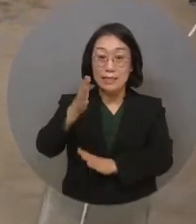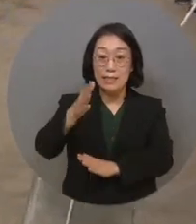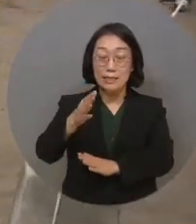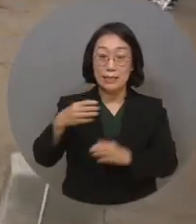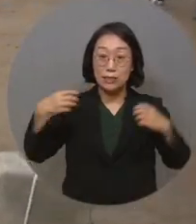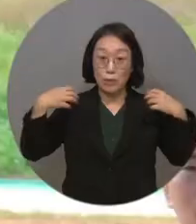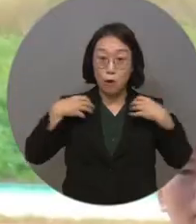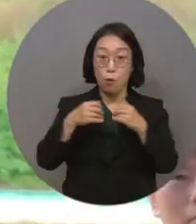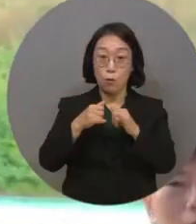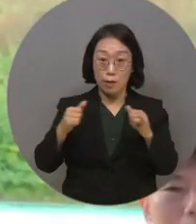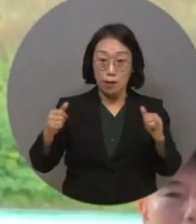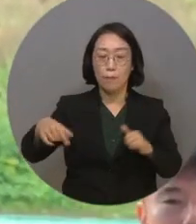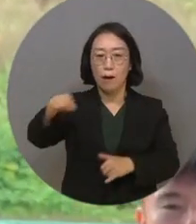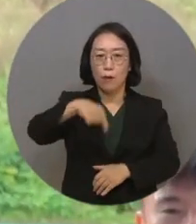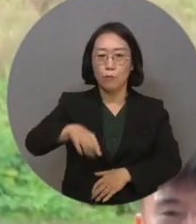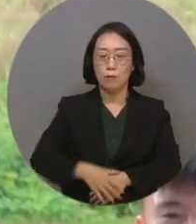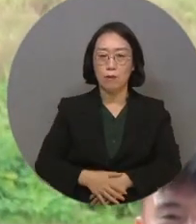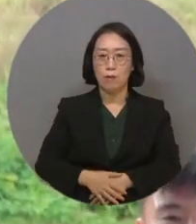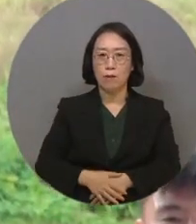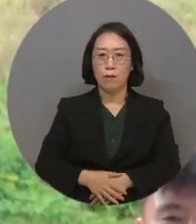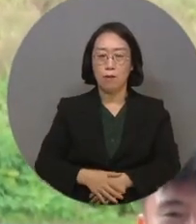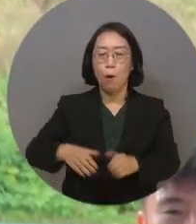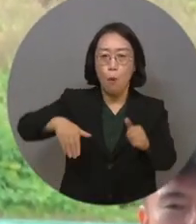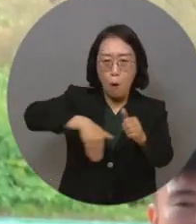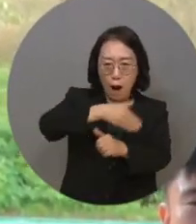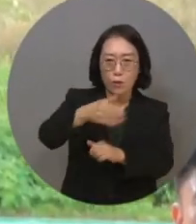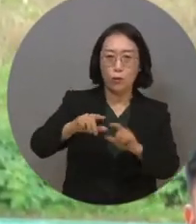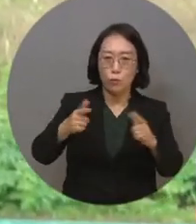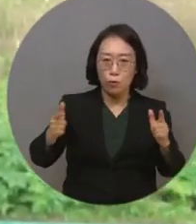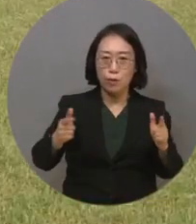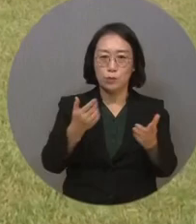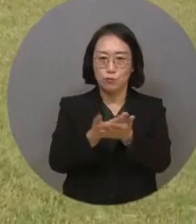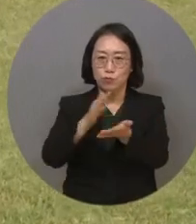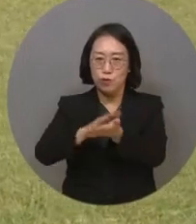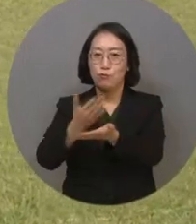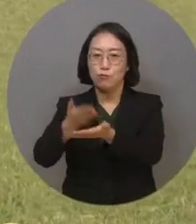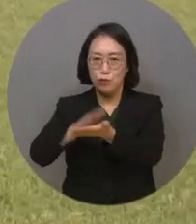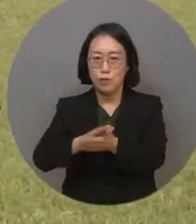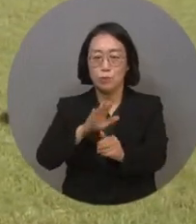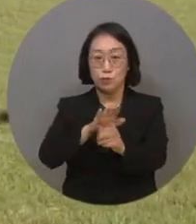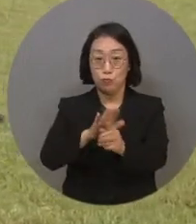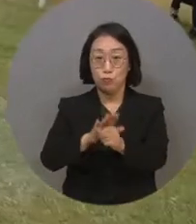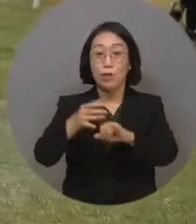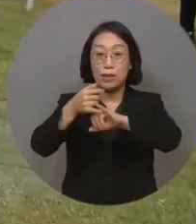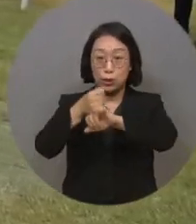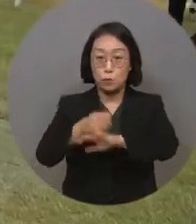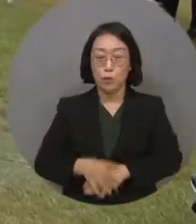보조구장 시공 진행, 골프장 재반 환경 구축 약속과 함께 골프 체험을 하며